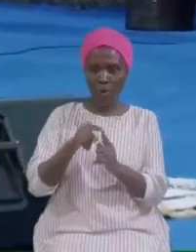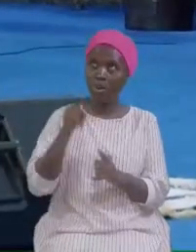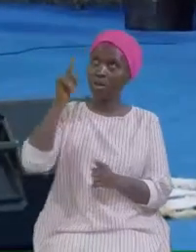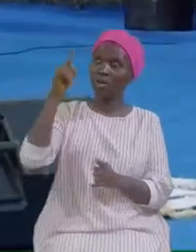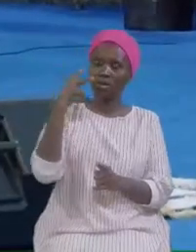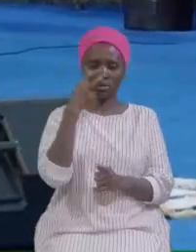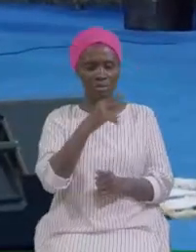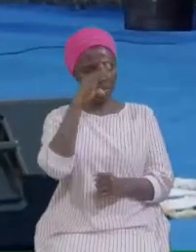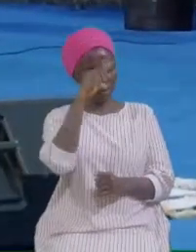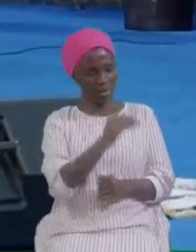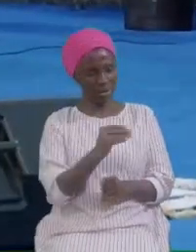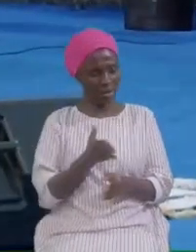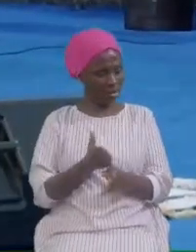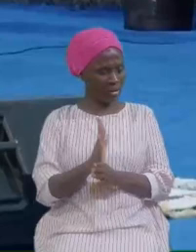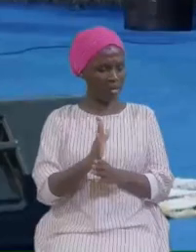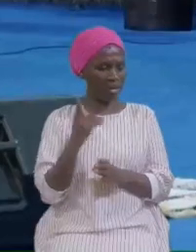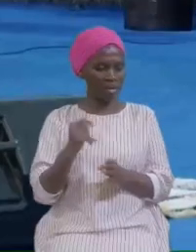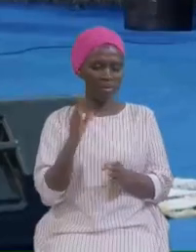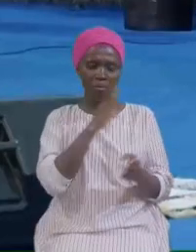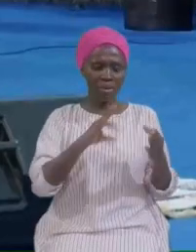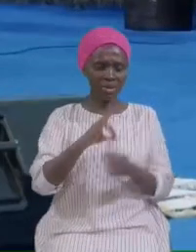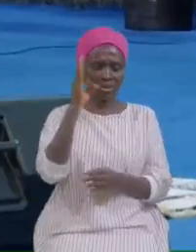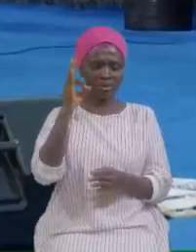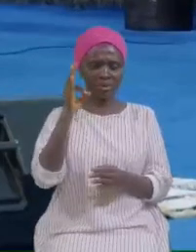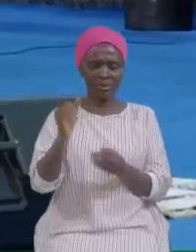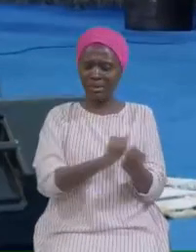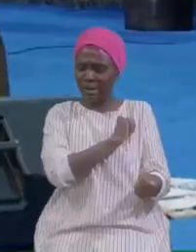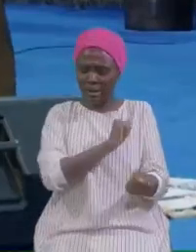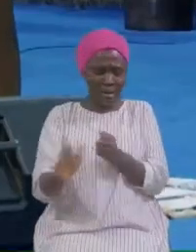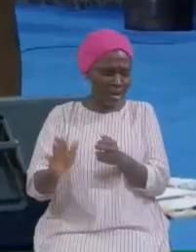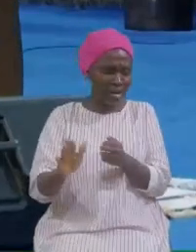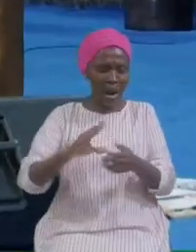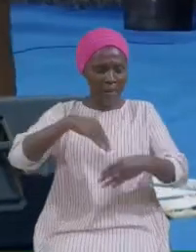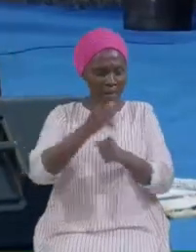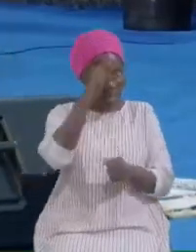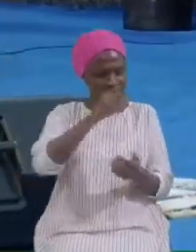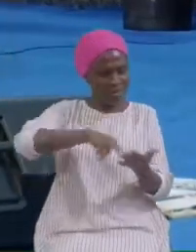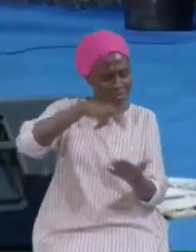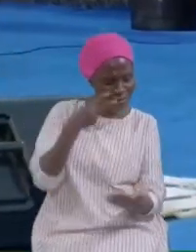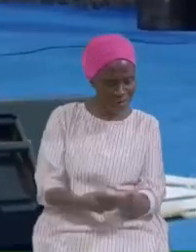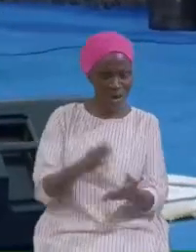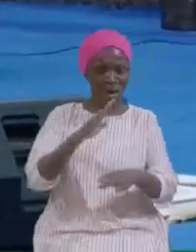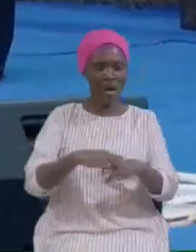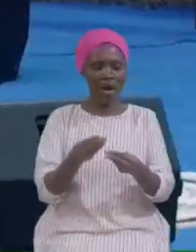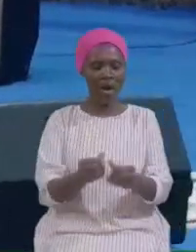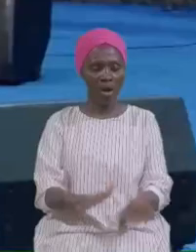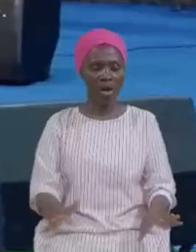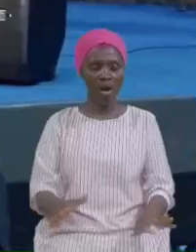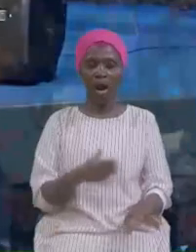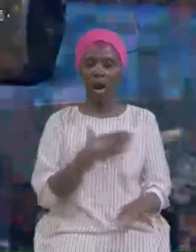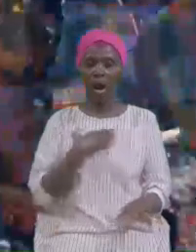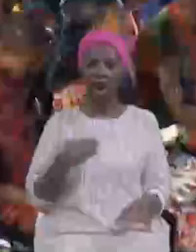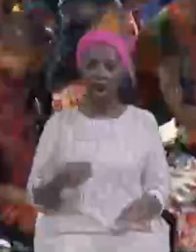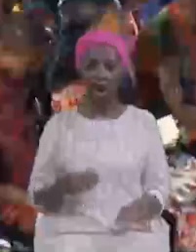Et aussitôt que l'enfant vit Jésus, l'esprit l'agita avec violence. Il tomba par terre et se roulait